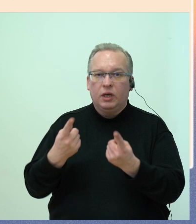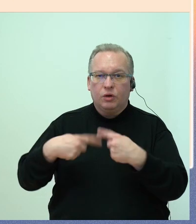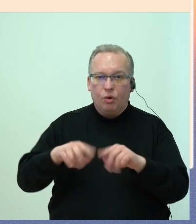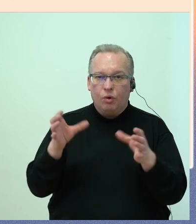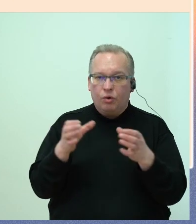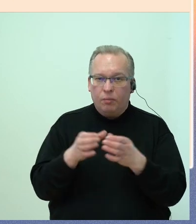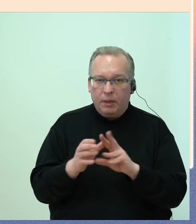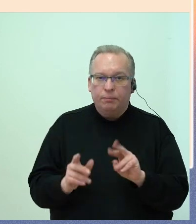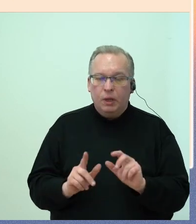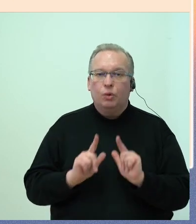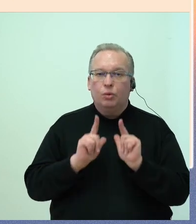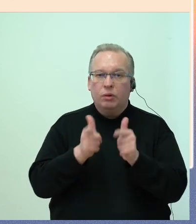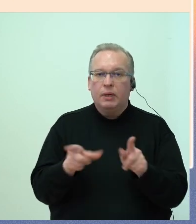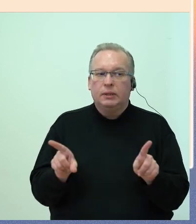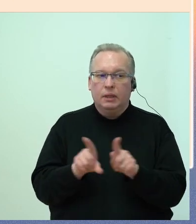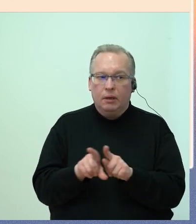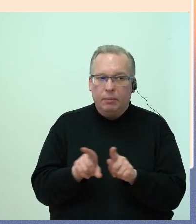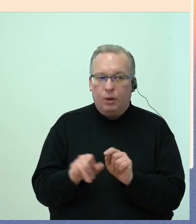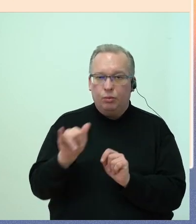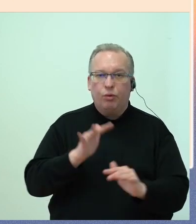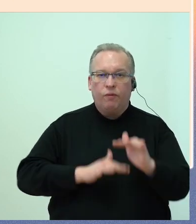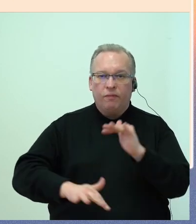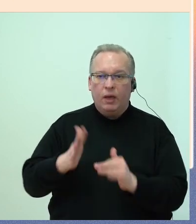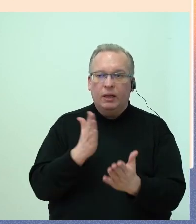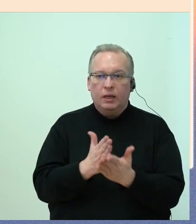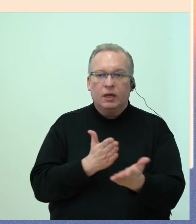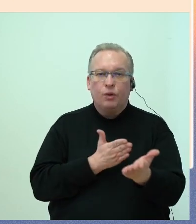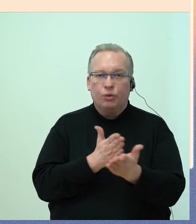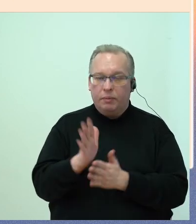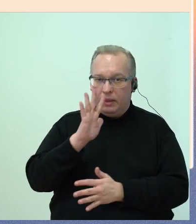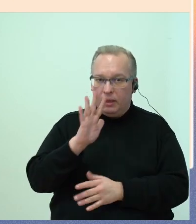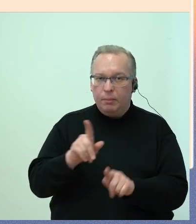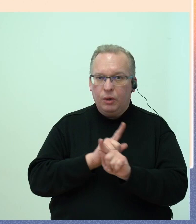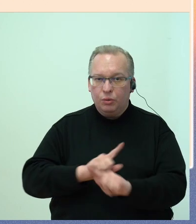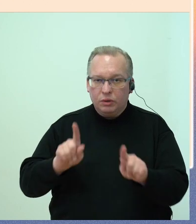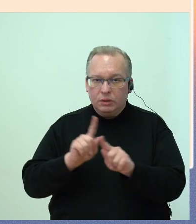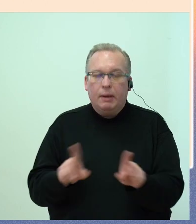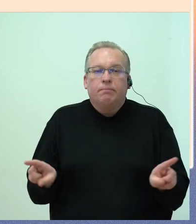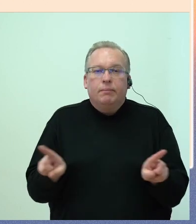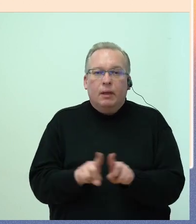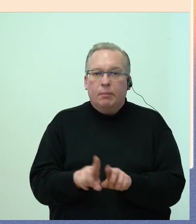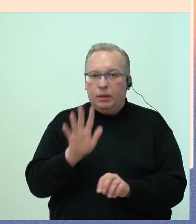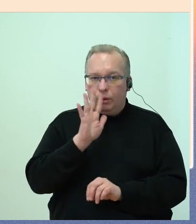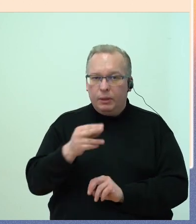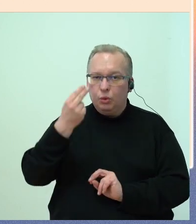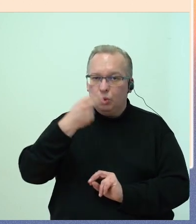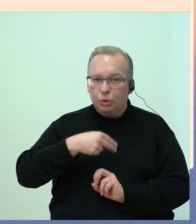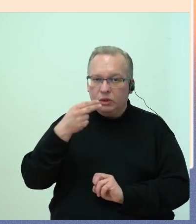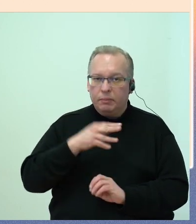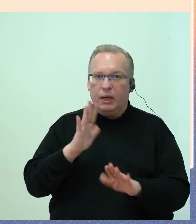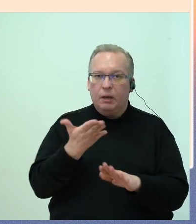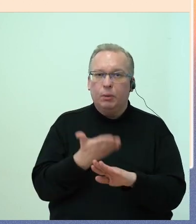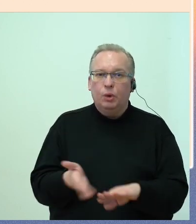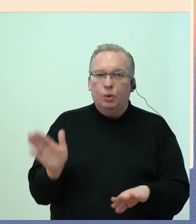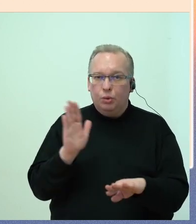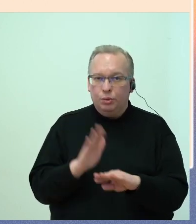organizacijų kūrimasis, kurių veikla yra nukreipta į neapykantos kurstymą ir taip pat neapykantos nusikaltimai kaip